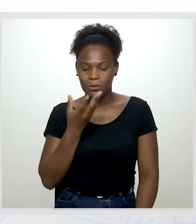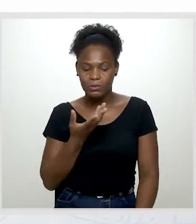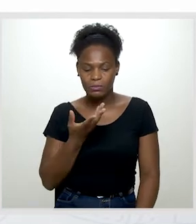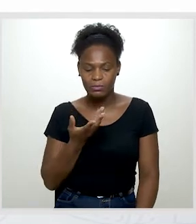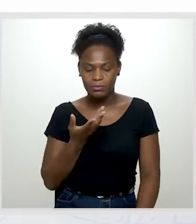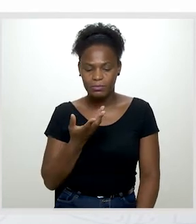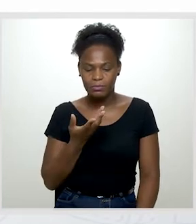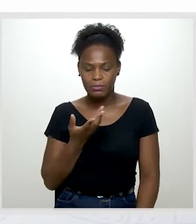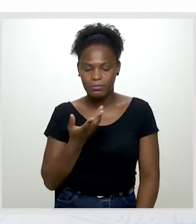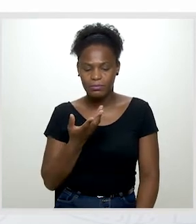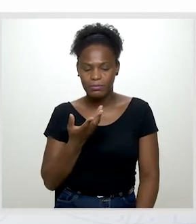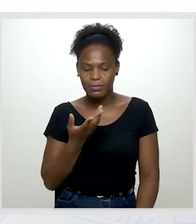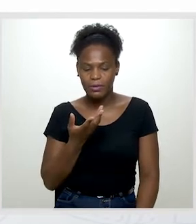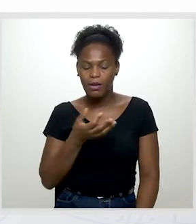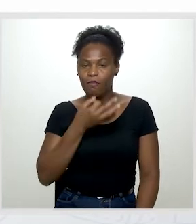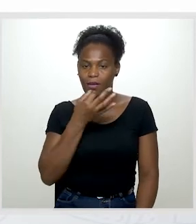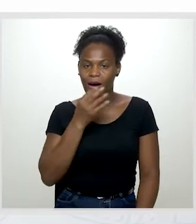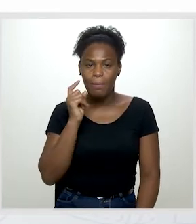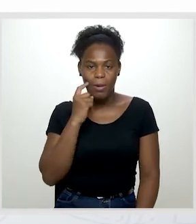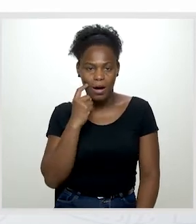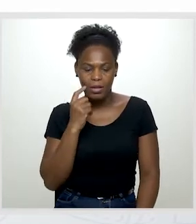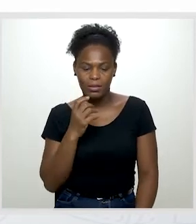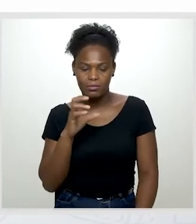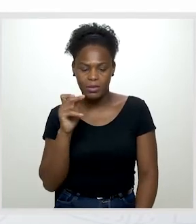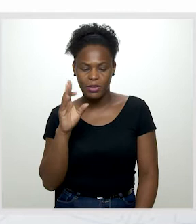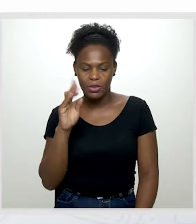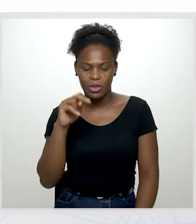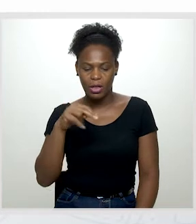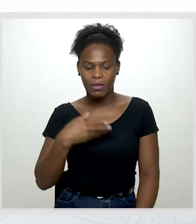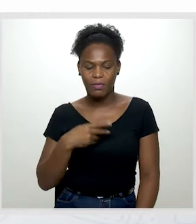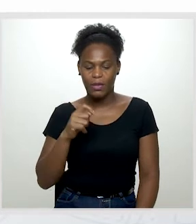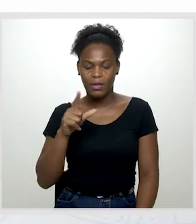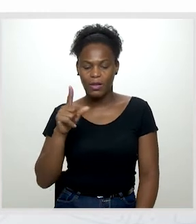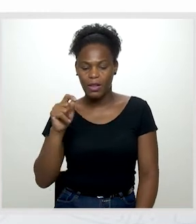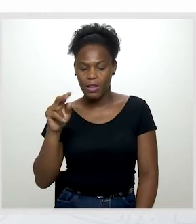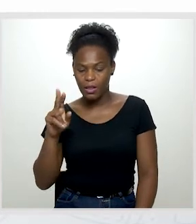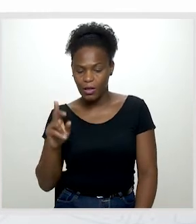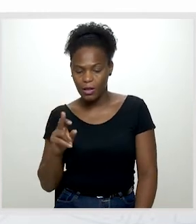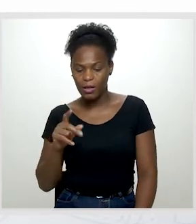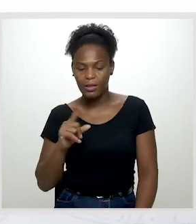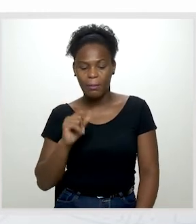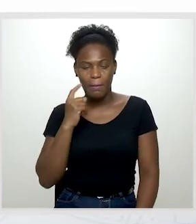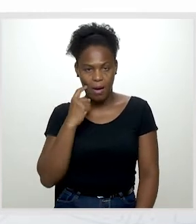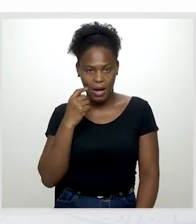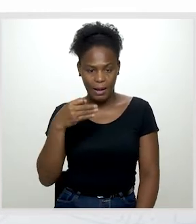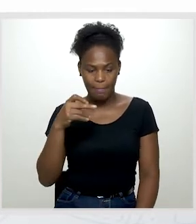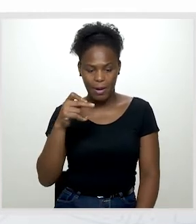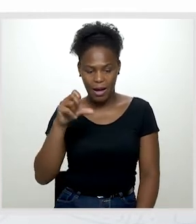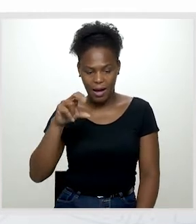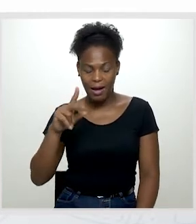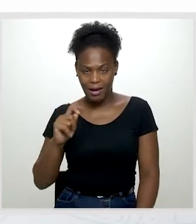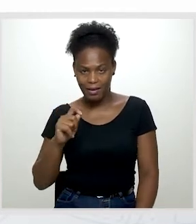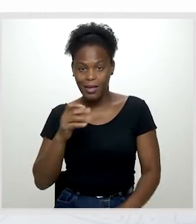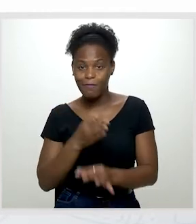explications. L'homme parle de Pâques, la Chandeleur, Halloween et Noël. Alors, Pâques, tu sais ce que ça veut